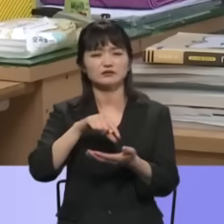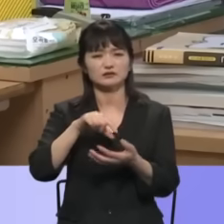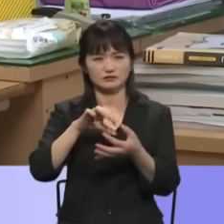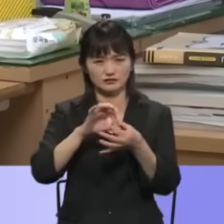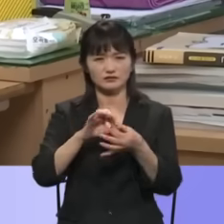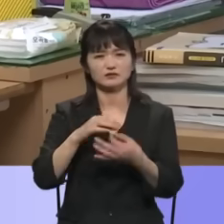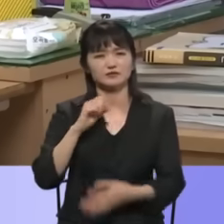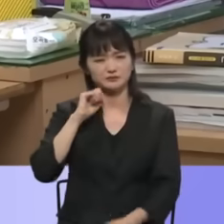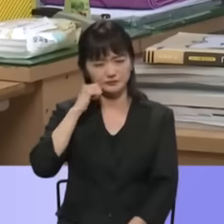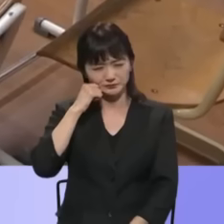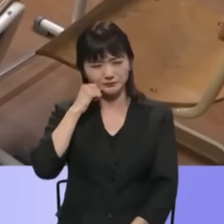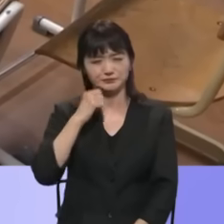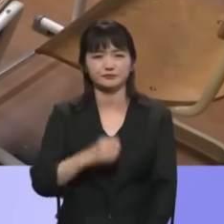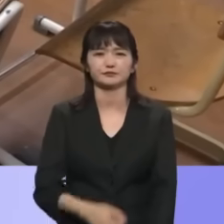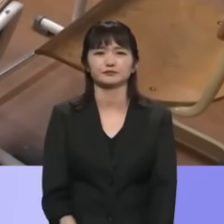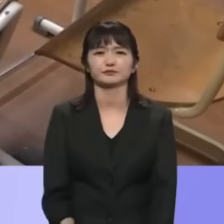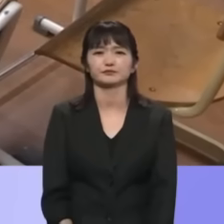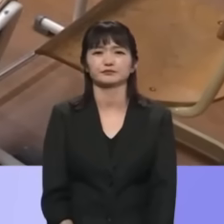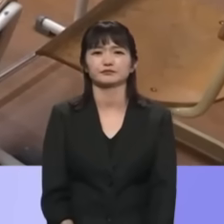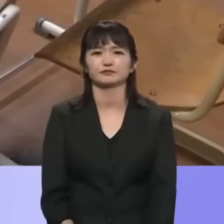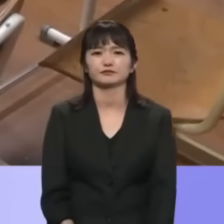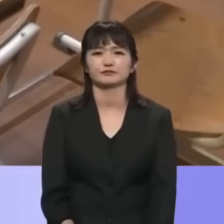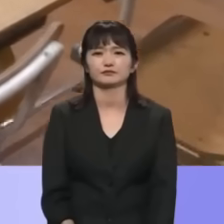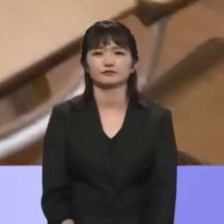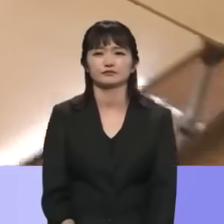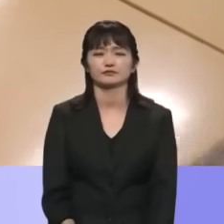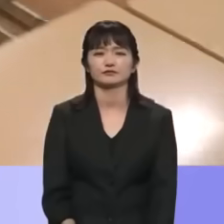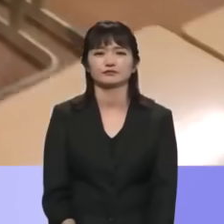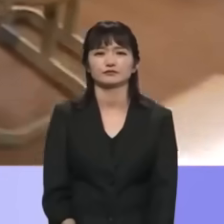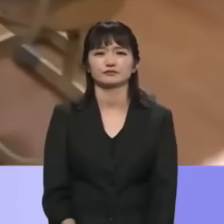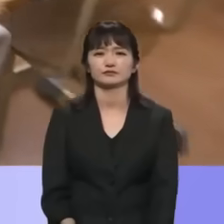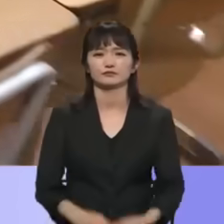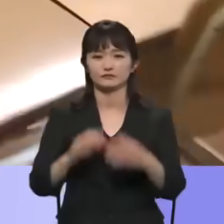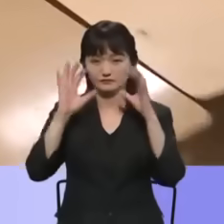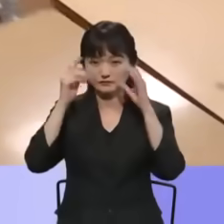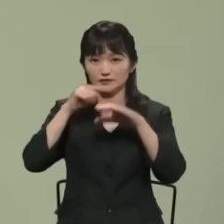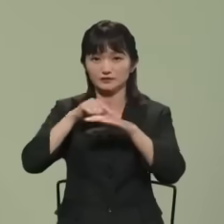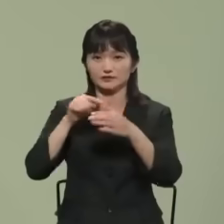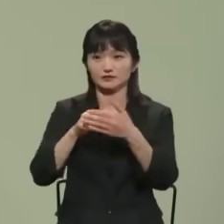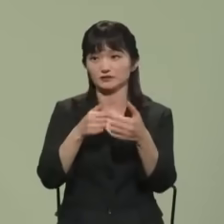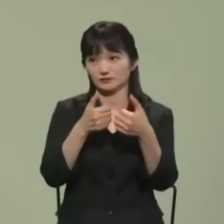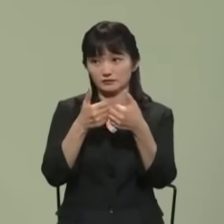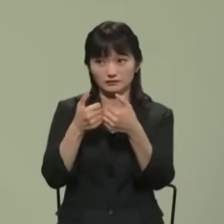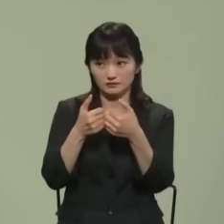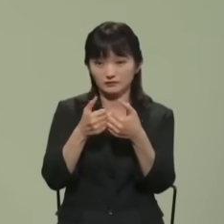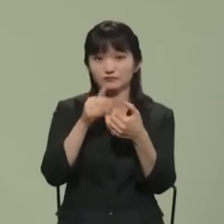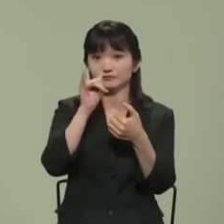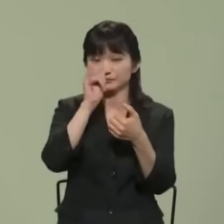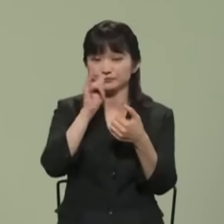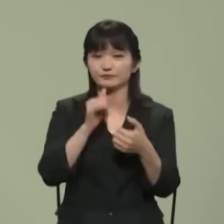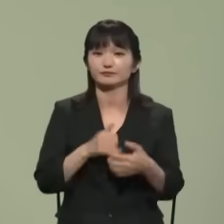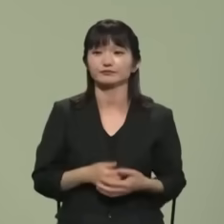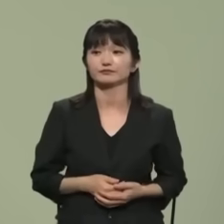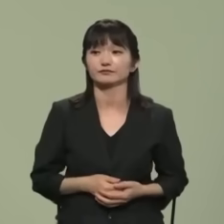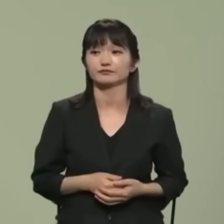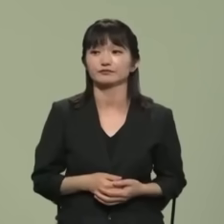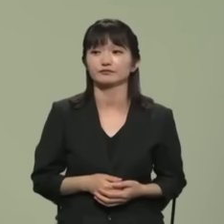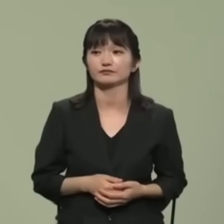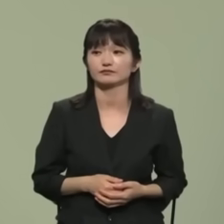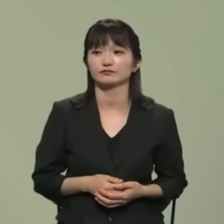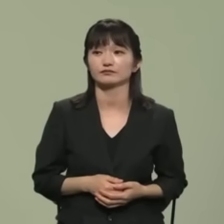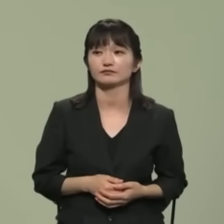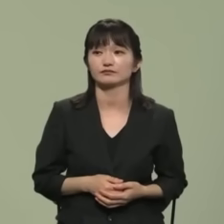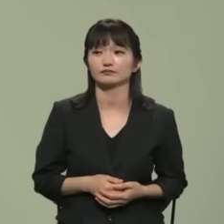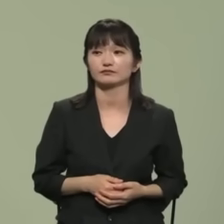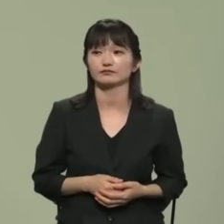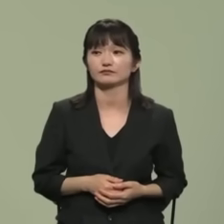겁니다 지도하는 과정에 있어서 그 김명 박사님도 그 아동 심리 또 이렇게 상담하시거나 하는 경우가 있는데 그럴 때